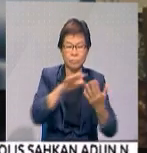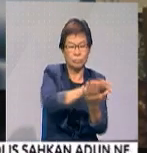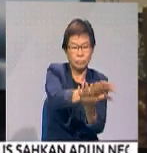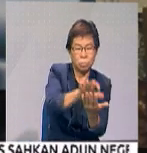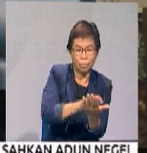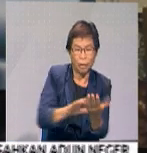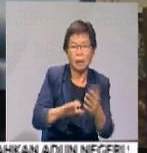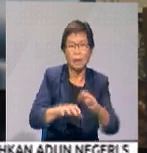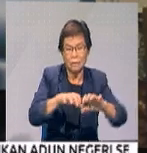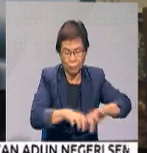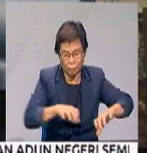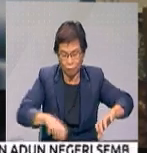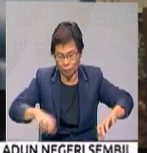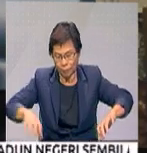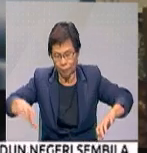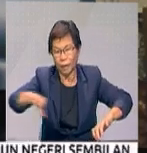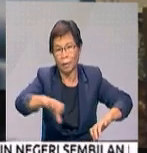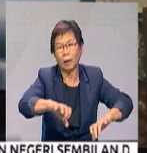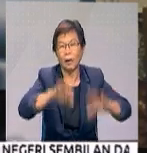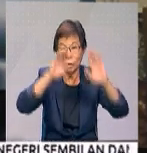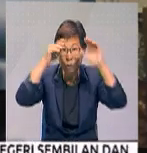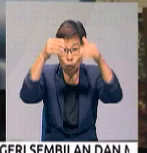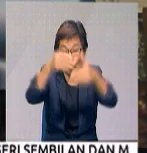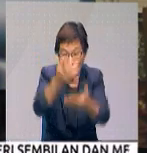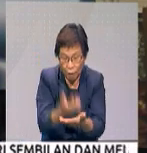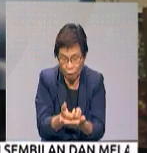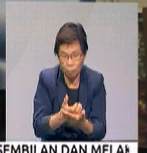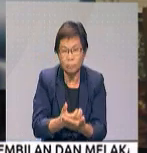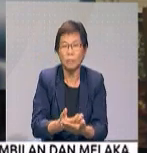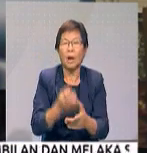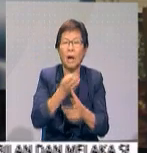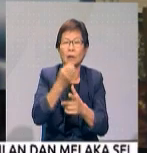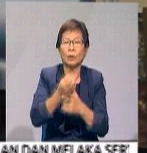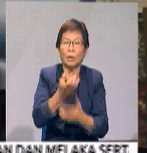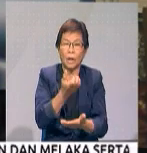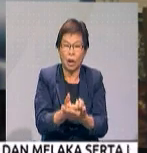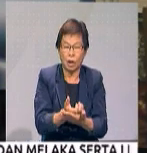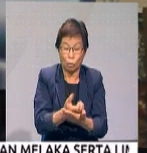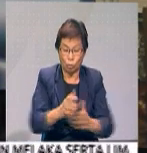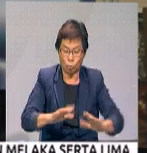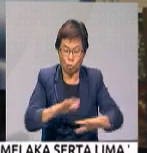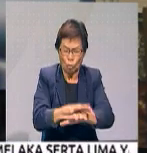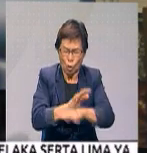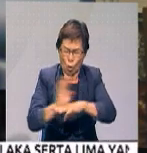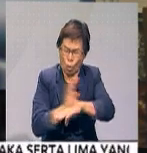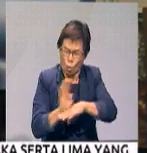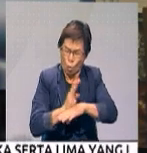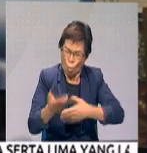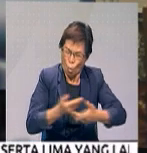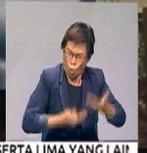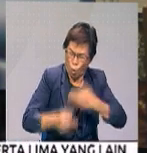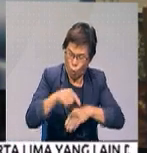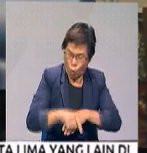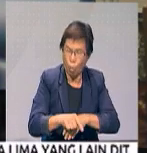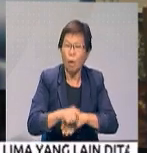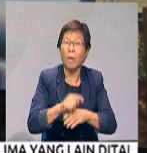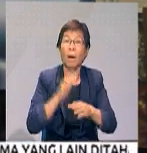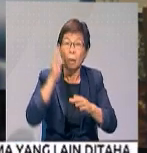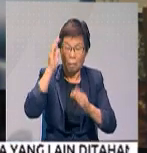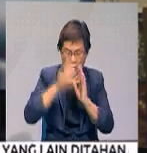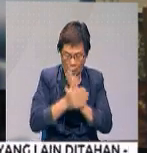kawasan titik panas tumpuan ekonomi atau dengan izin economic hotspots yang berpotensi untuk